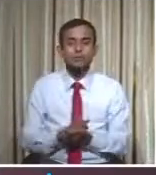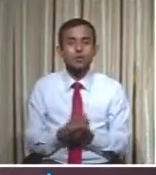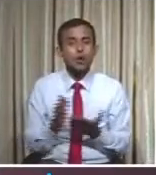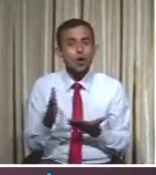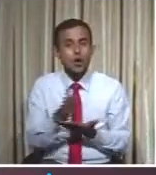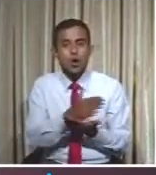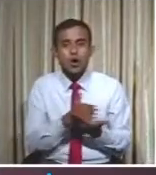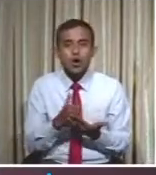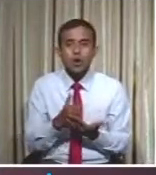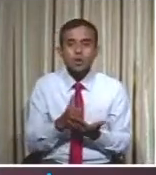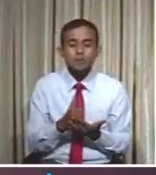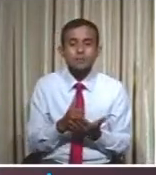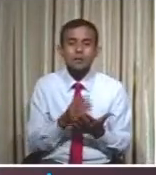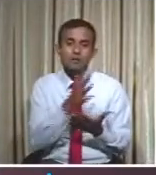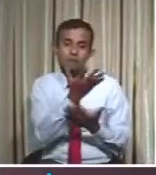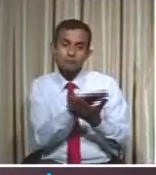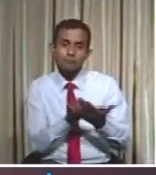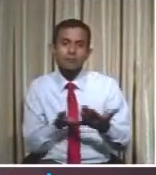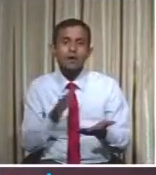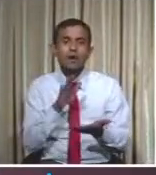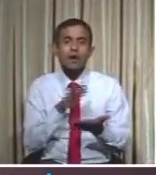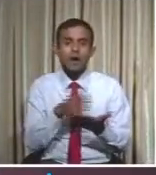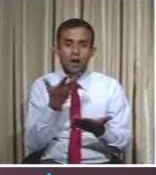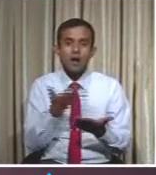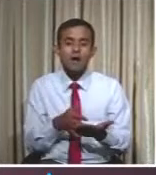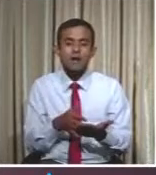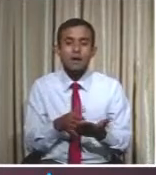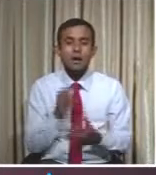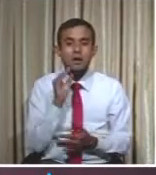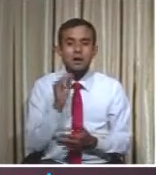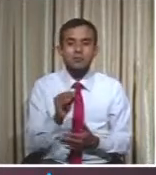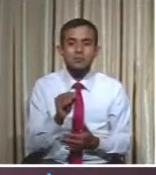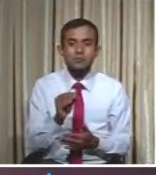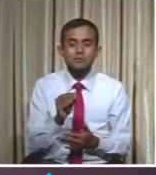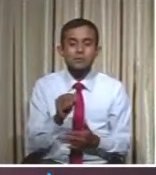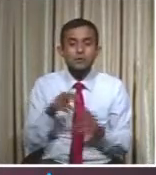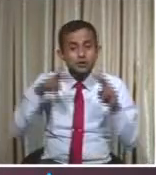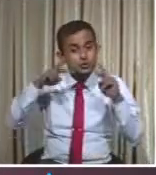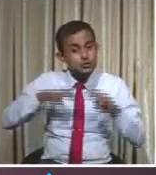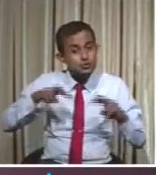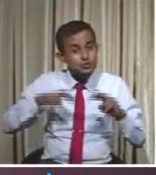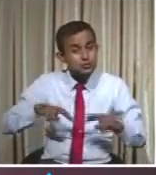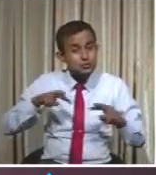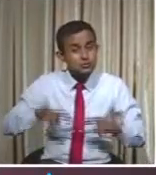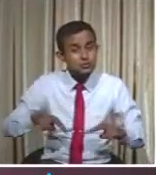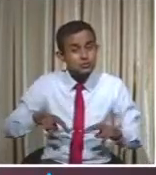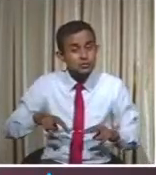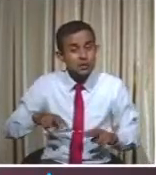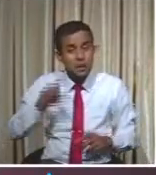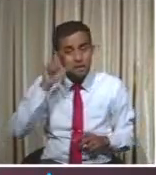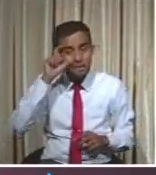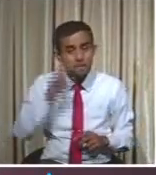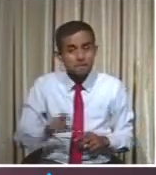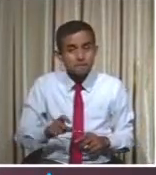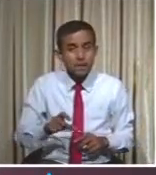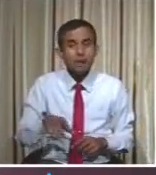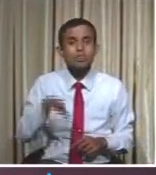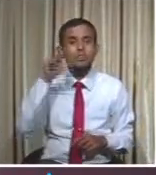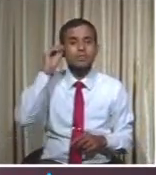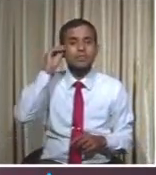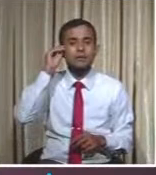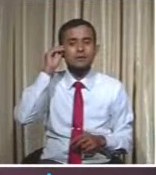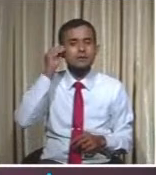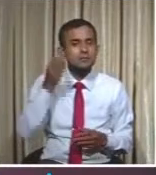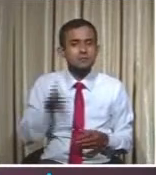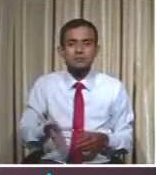සියල්ලම මේ ලේඛනයේ ඇතුළත් වෙලා තිබ්බට නමුත් ගැඹුරින් මේ අයවැය අධ්‍යයනය කරාම අපිට තේරෙනවා